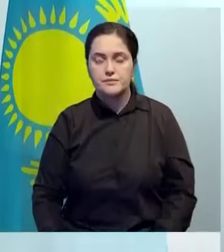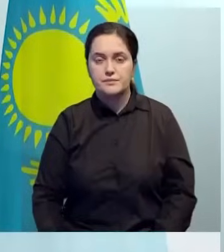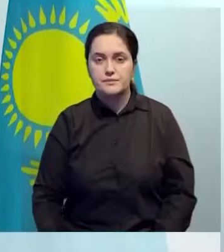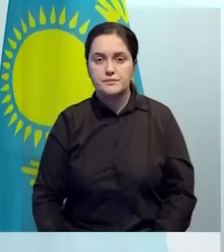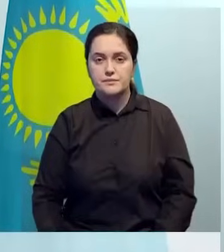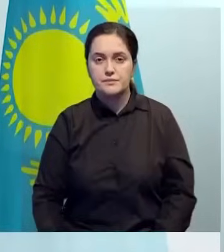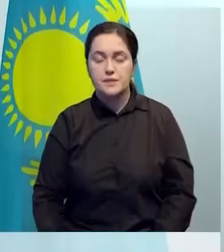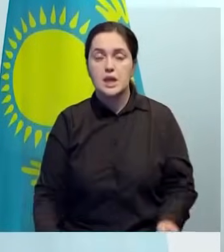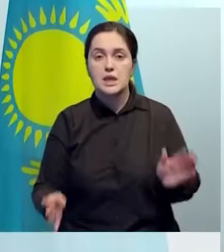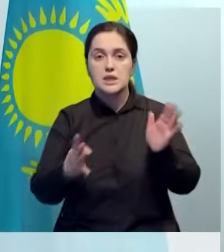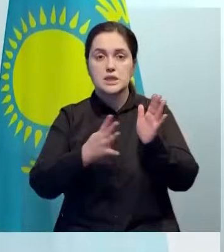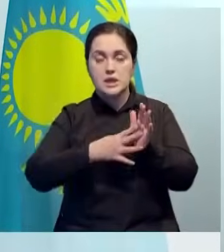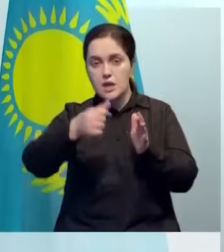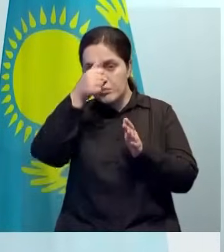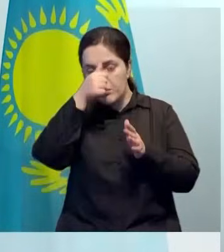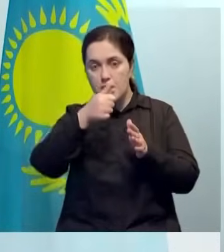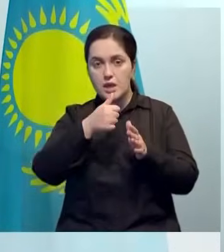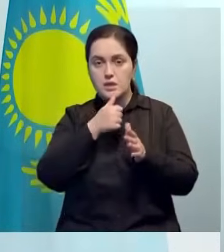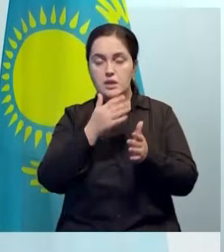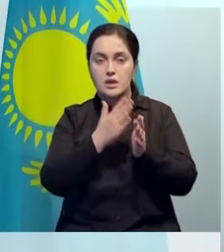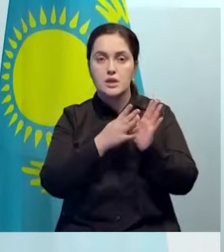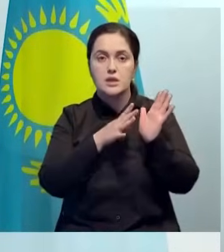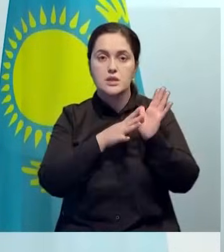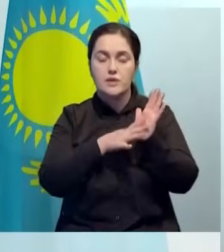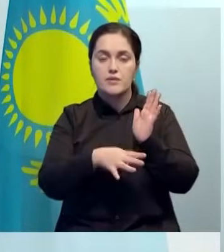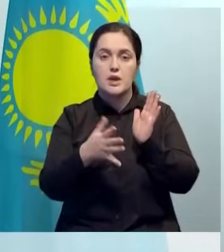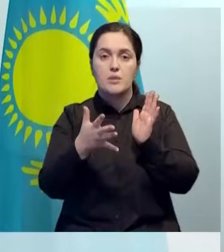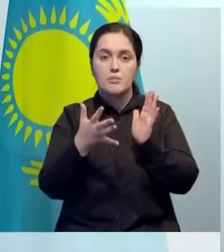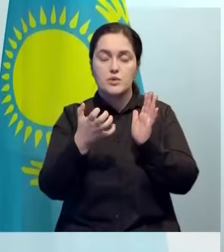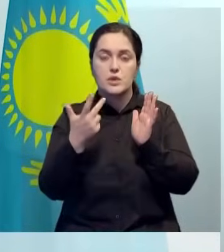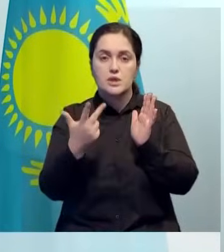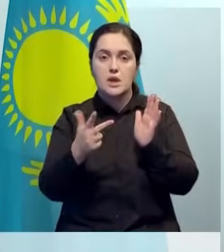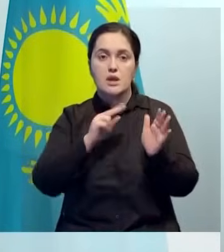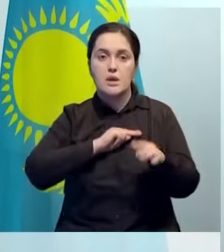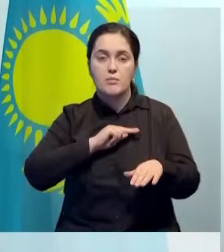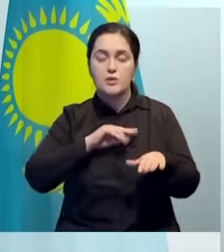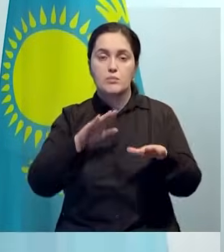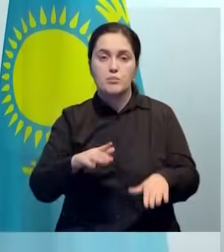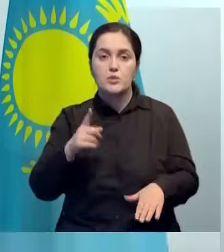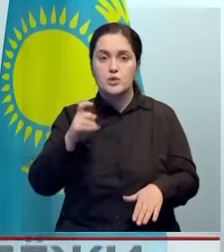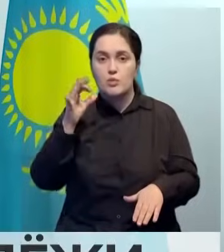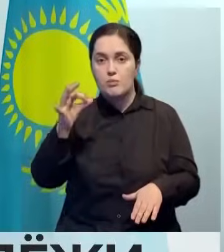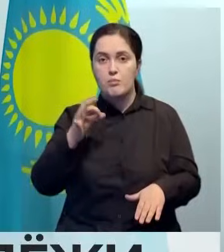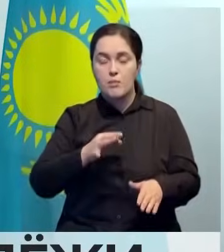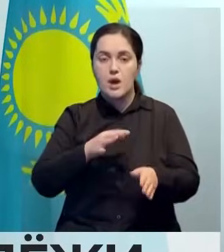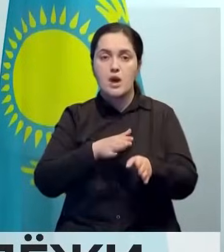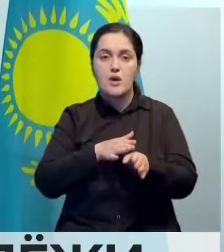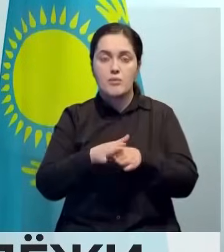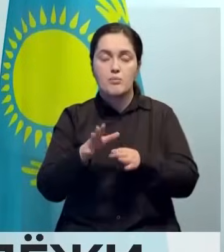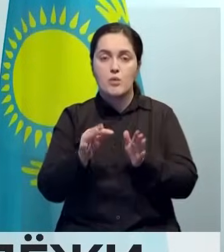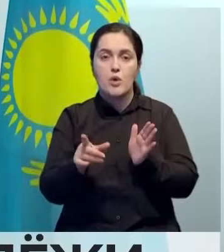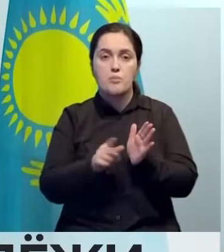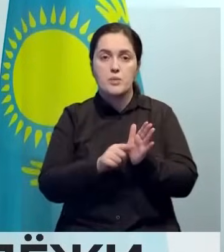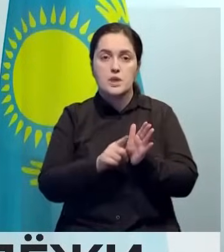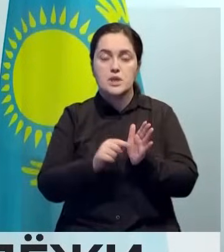По итогам 9 месяцев в регионе создано 9503 рабочих места. На 100% выполнены обязательства по